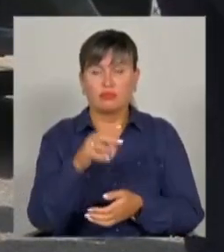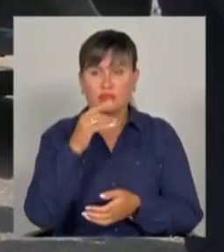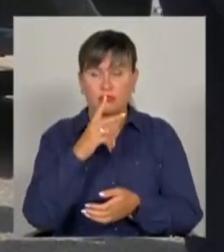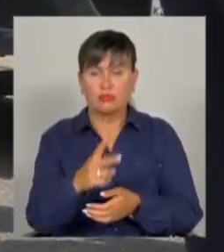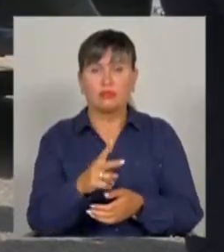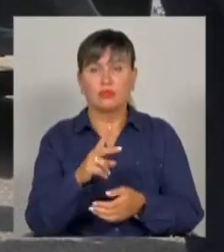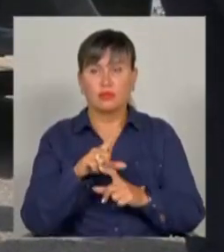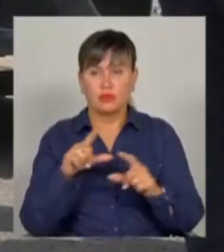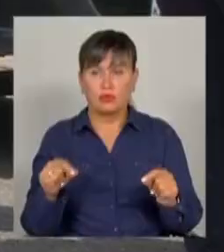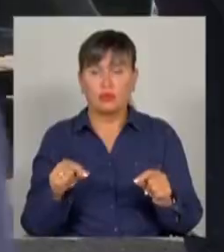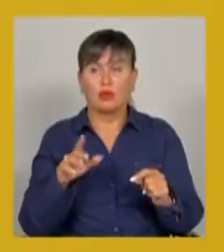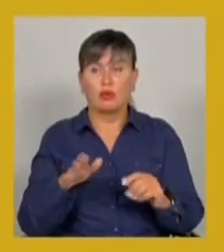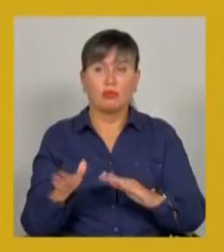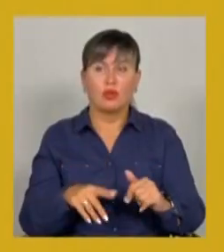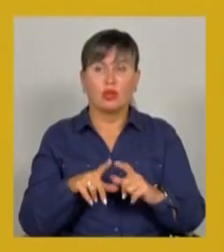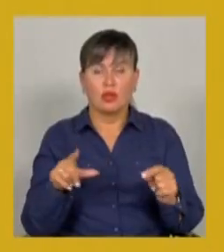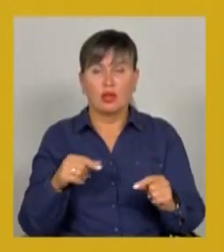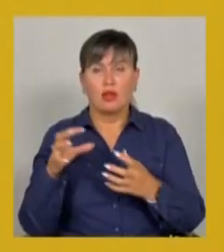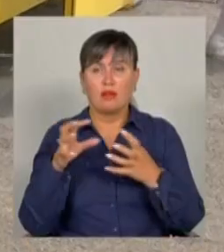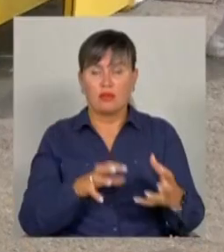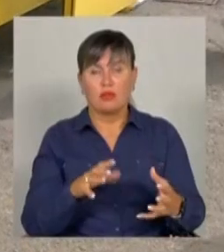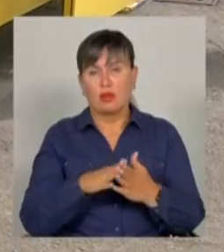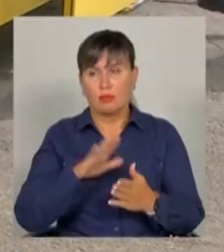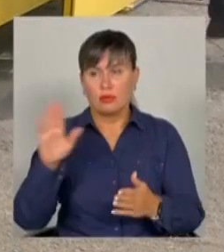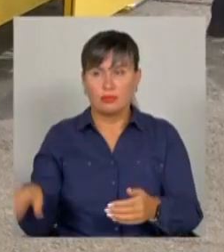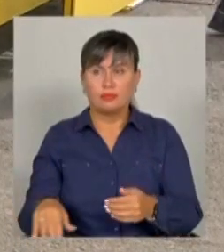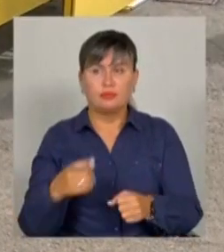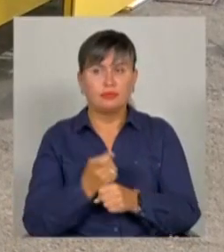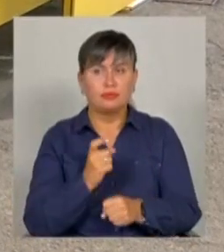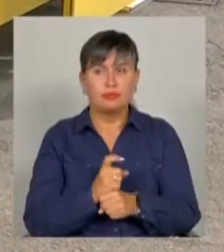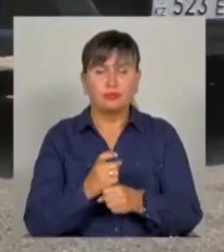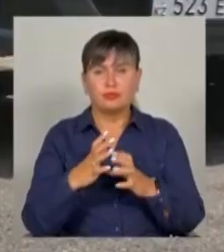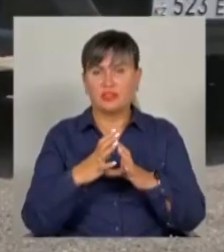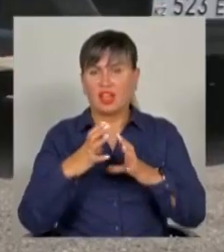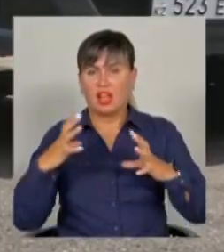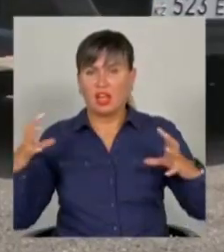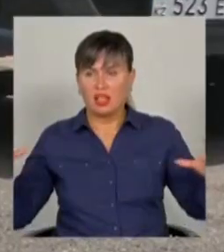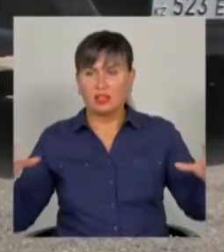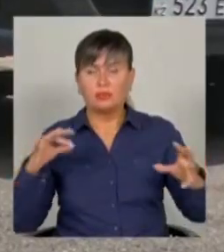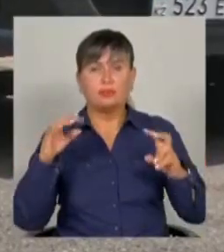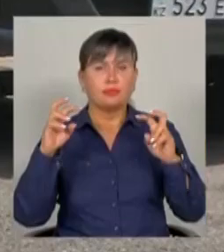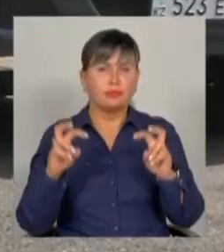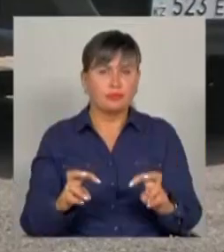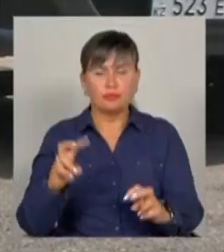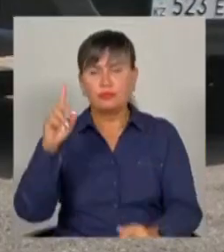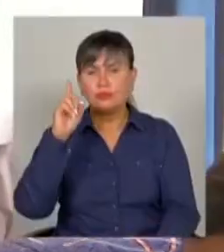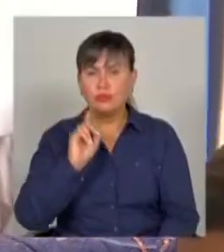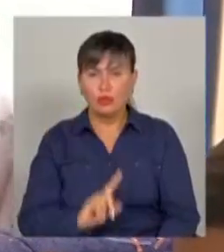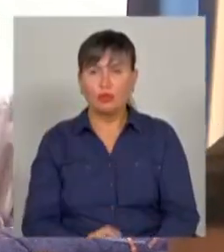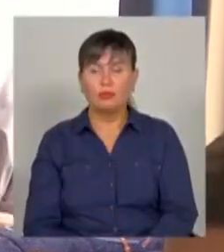школу, потом после школы иду в автобус и иду домой. Он очень длинный и сиденье